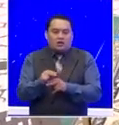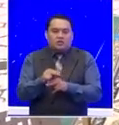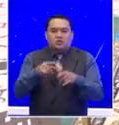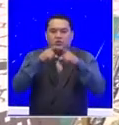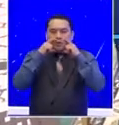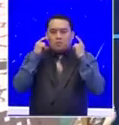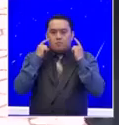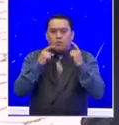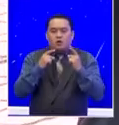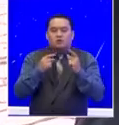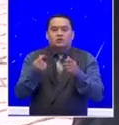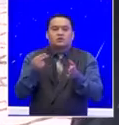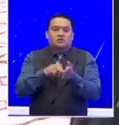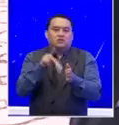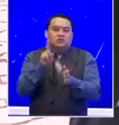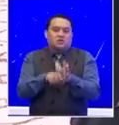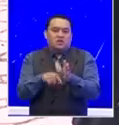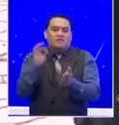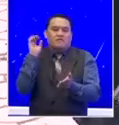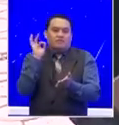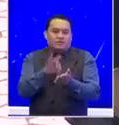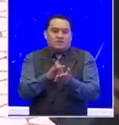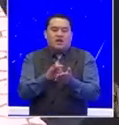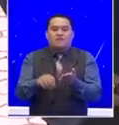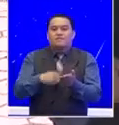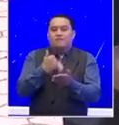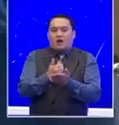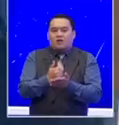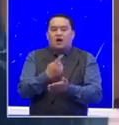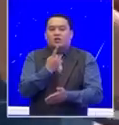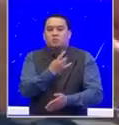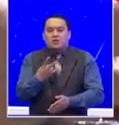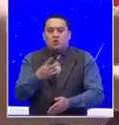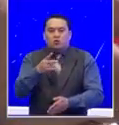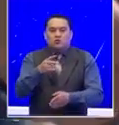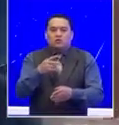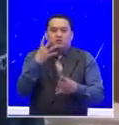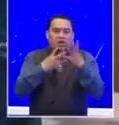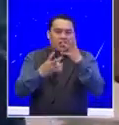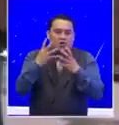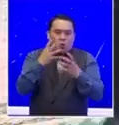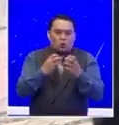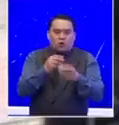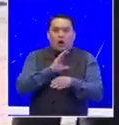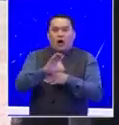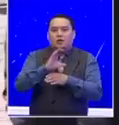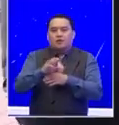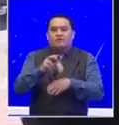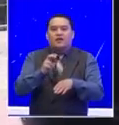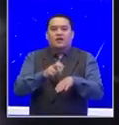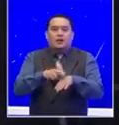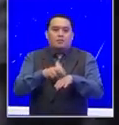и сделать их более доступными – одна из важных целей руководства региона. 1 миллион масок в месяц – заявка серьезная. Вся продукция отправляется в аптеки